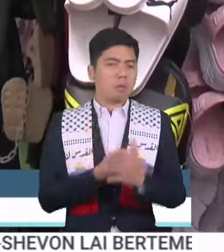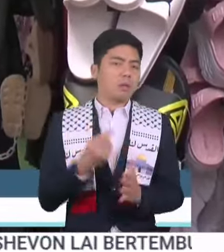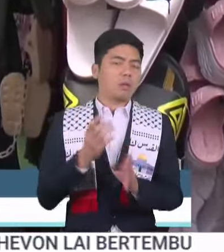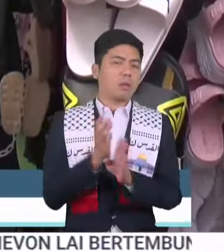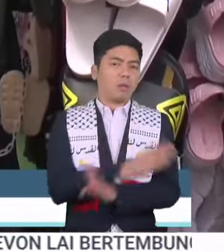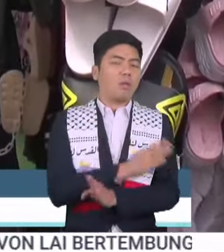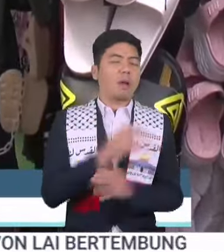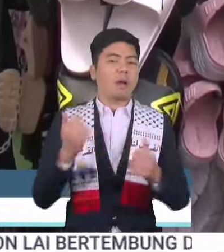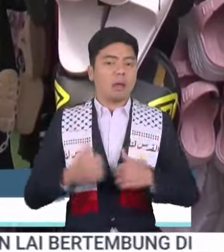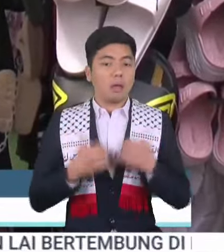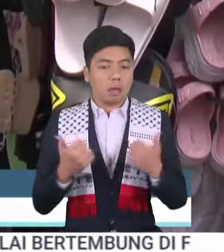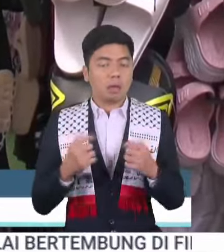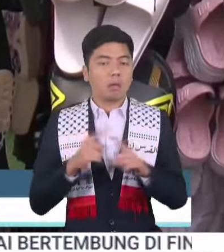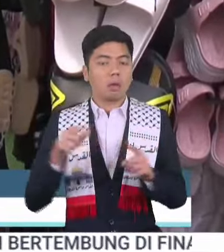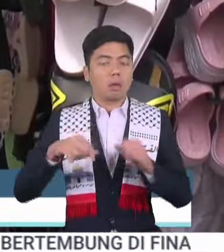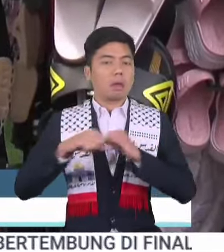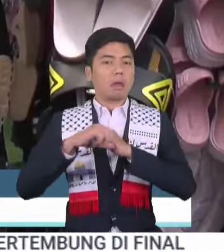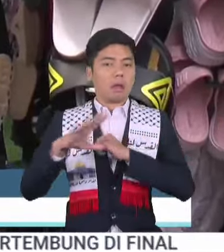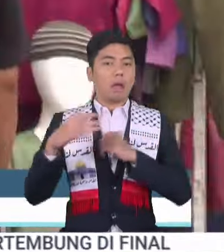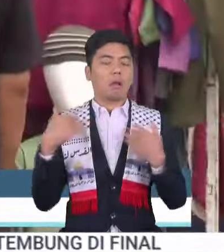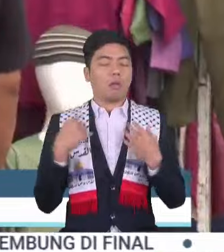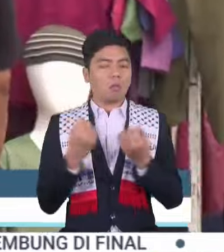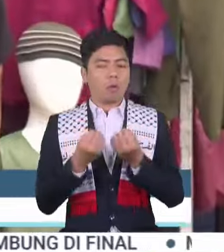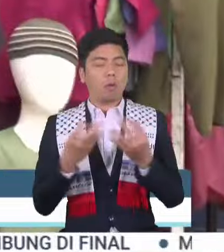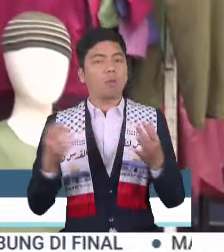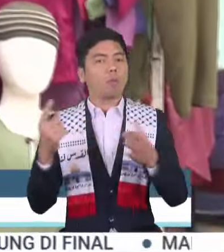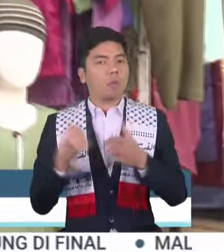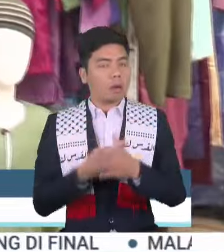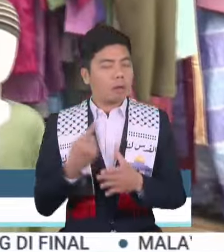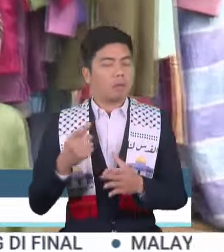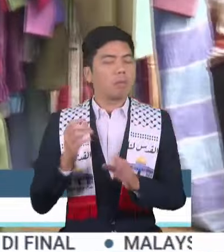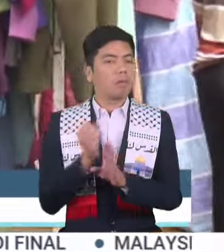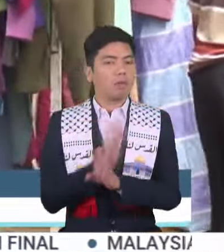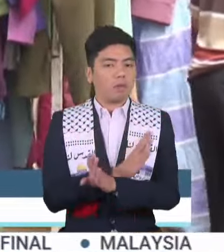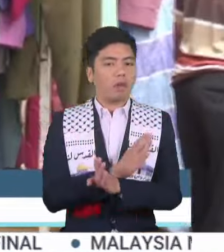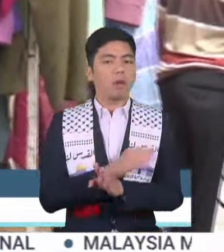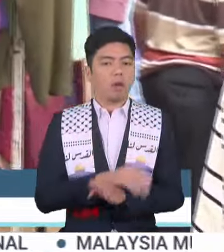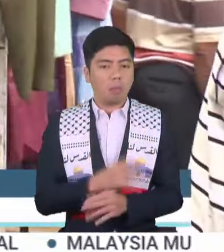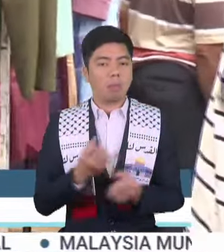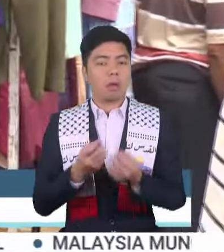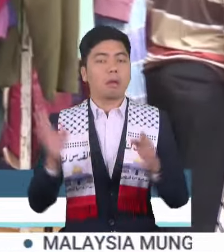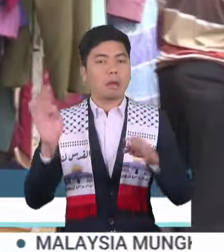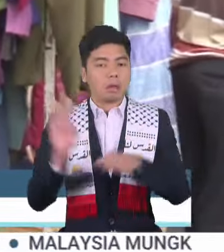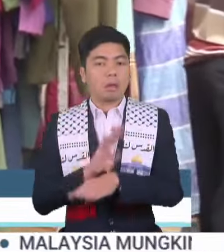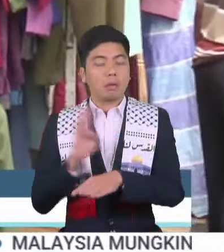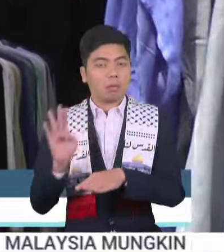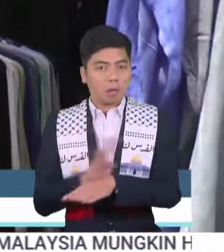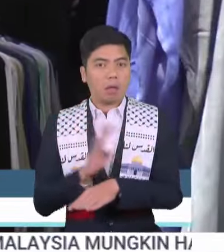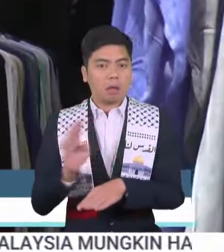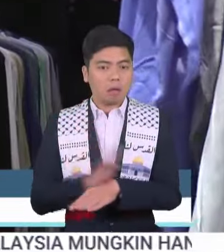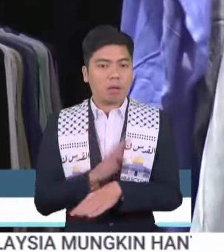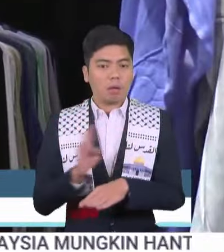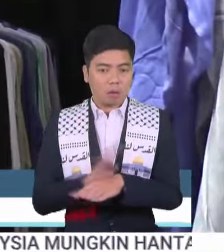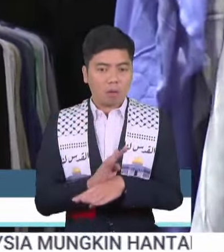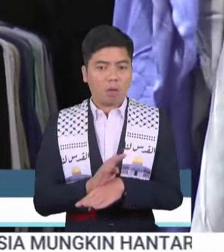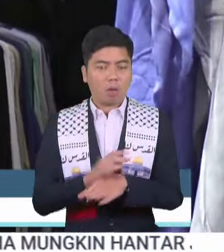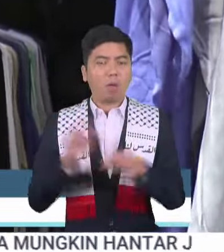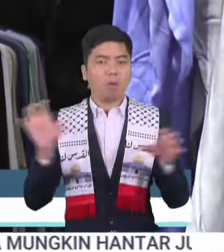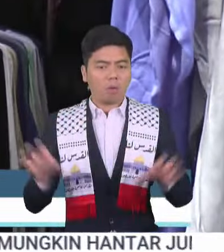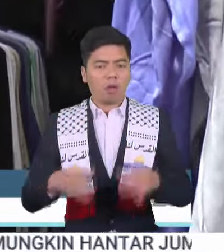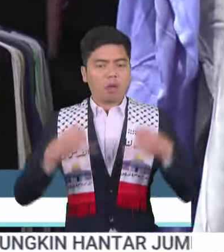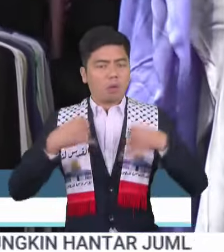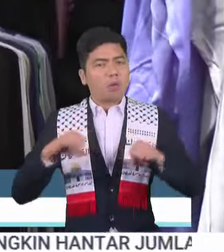Mungkin promosi ni adalah beberapa bulan sebelum tu. Dan kebanyakan peniaga mereka memang ya, membuat